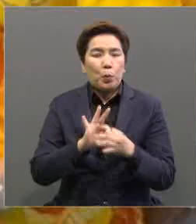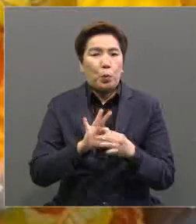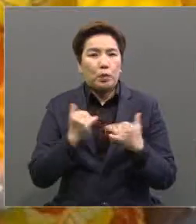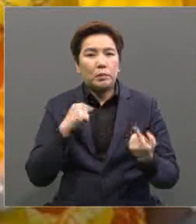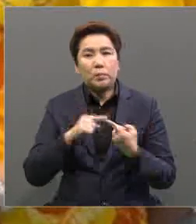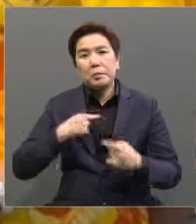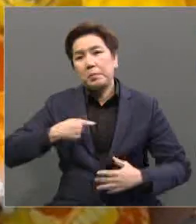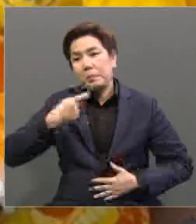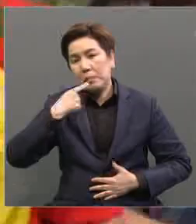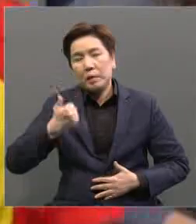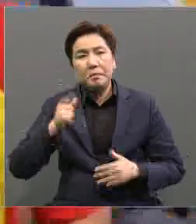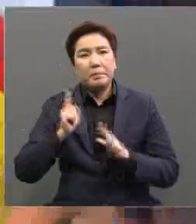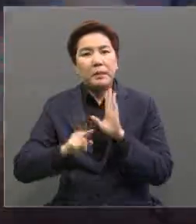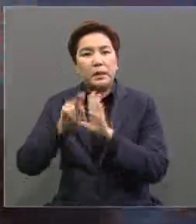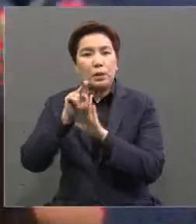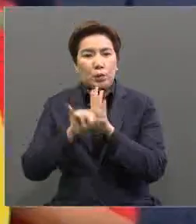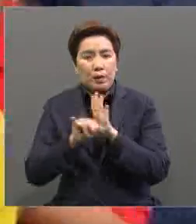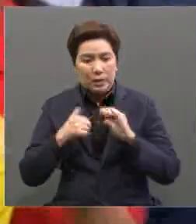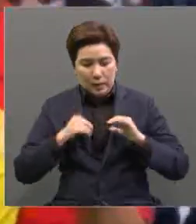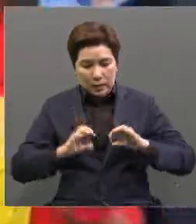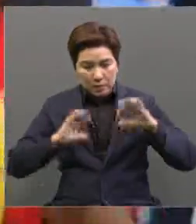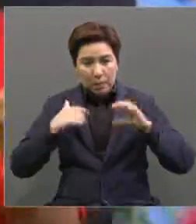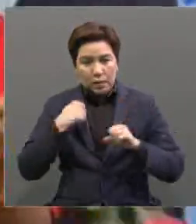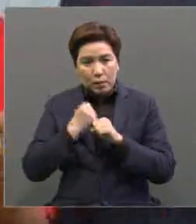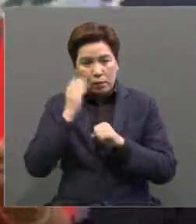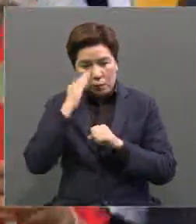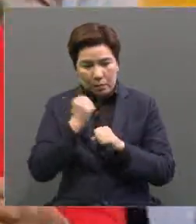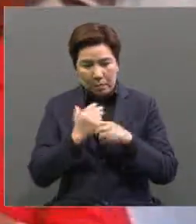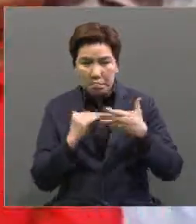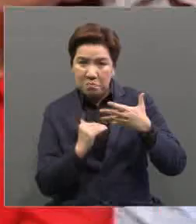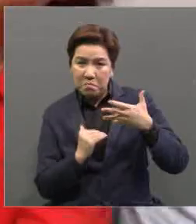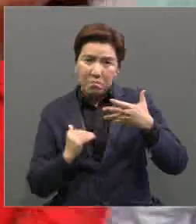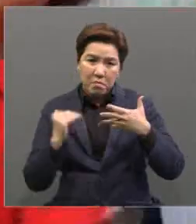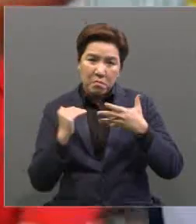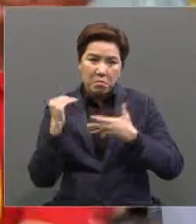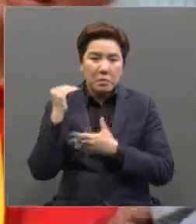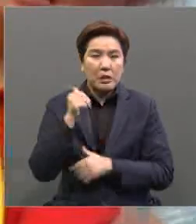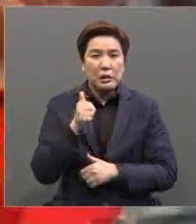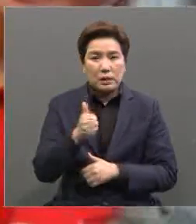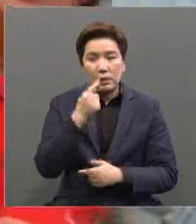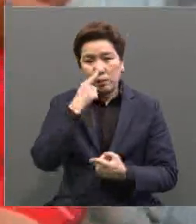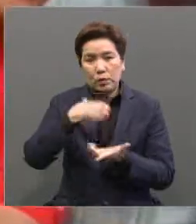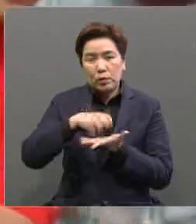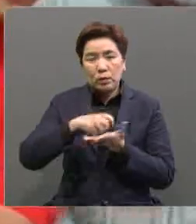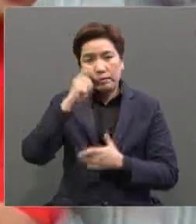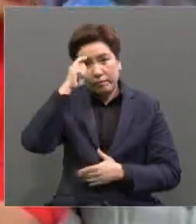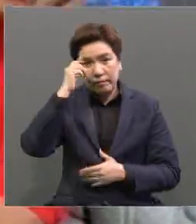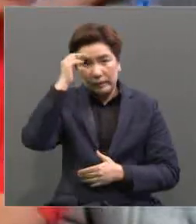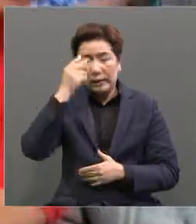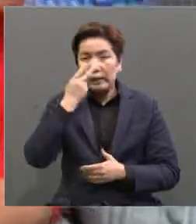ครับย้ำเลยว่าเป็นนโยบายสำคัญที่รัฐบาลต้องยกระดับค่าแรงขั้นต่ำให้ดีขึ้นด้วยนะไปฟังเสียงท่านนายก